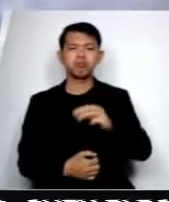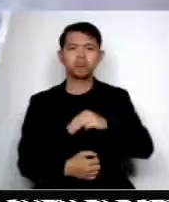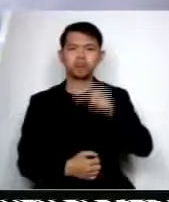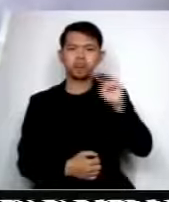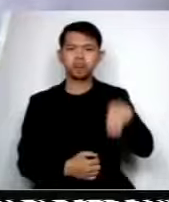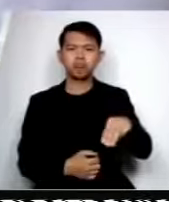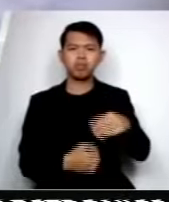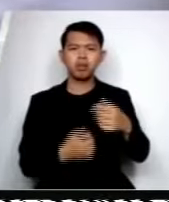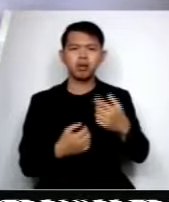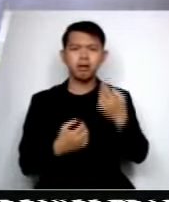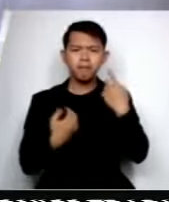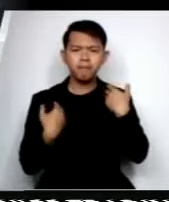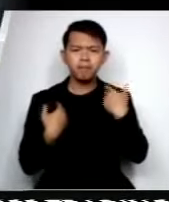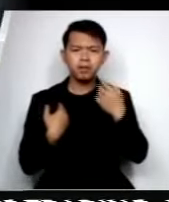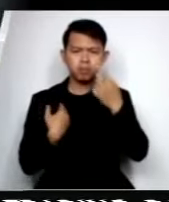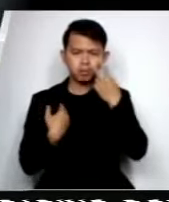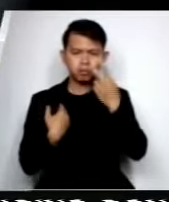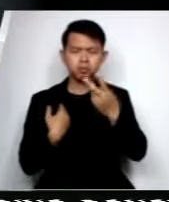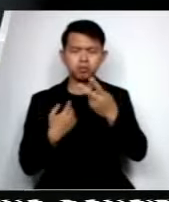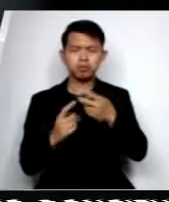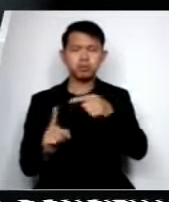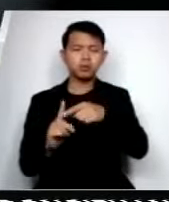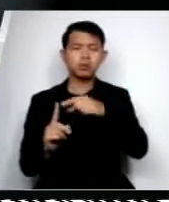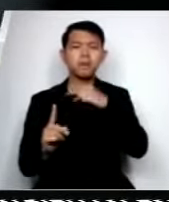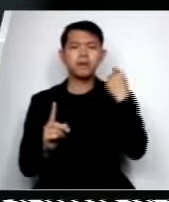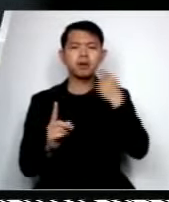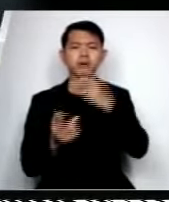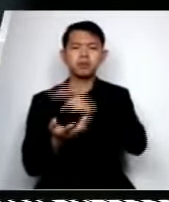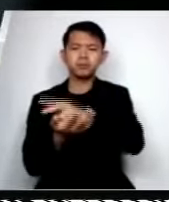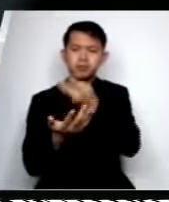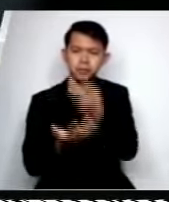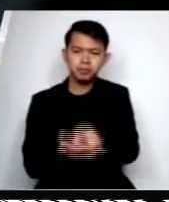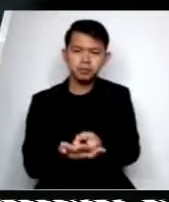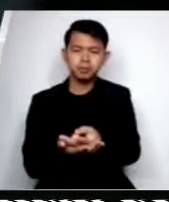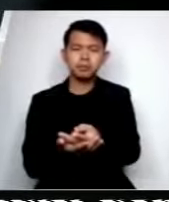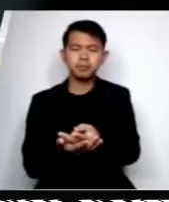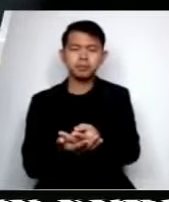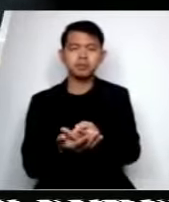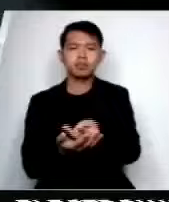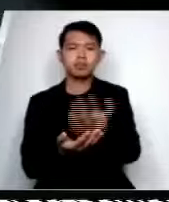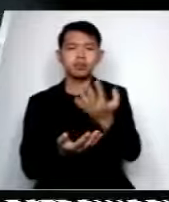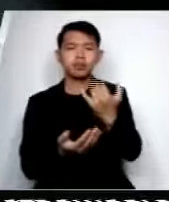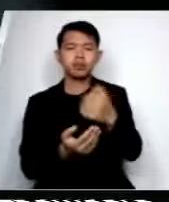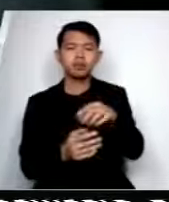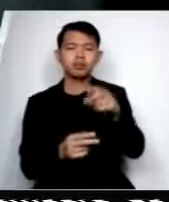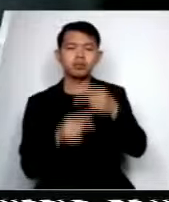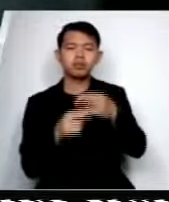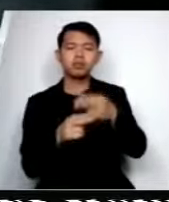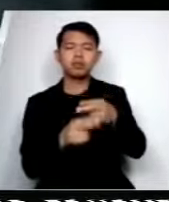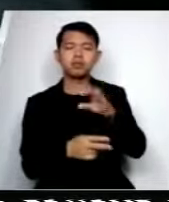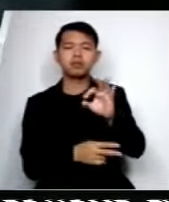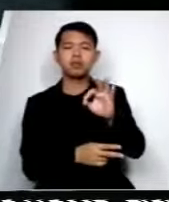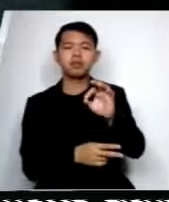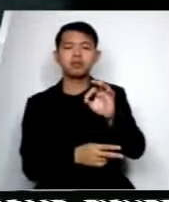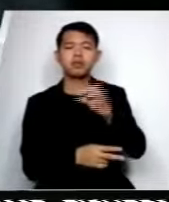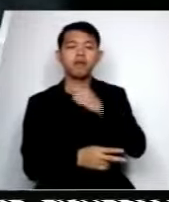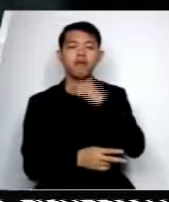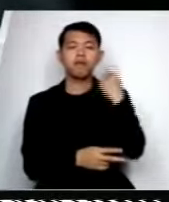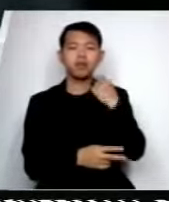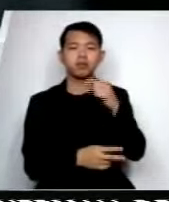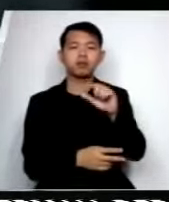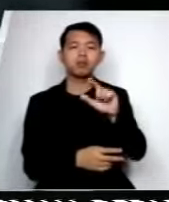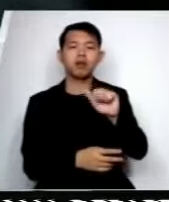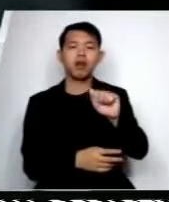sa sahig. Agad na tumayo ang nadapang parochial administrator na si Father Alfonso Valeza. Kinumpronta naman ng